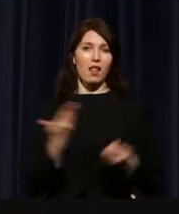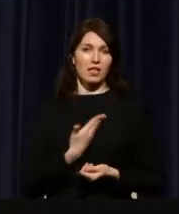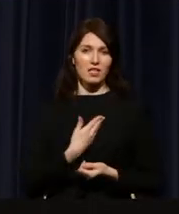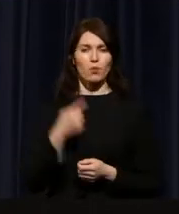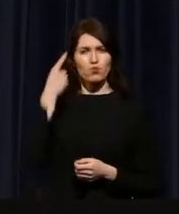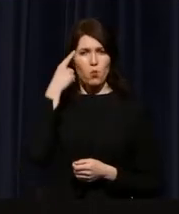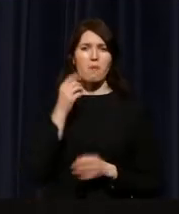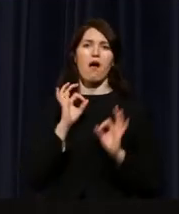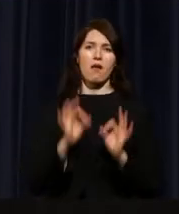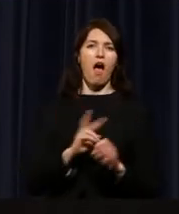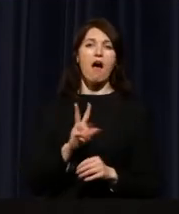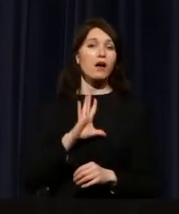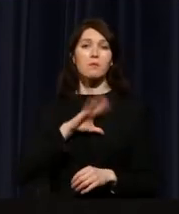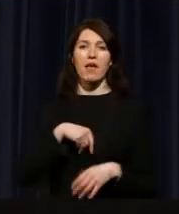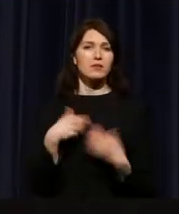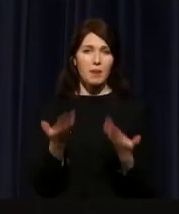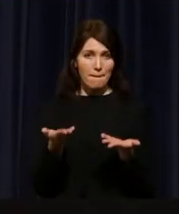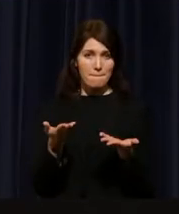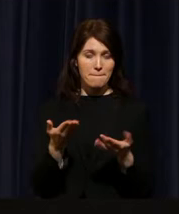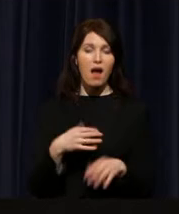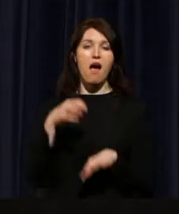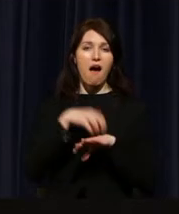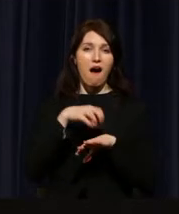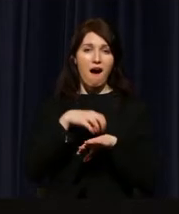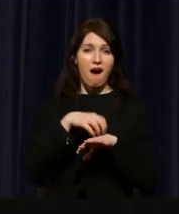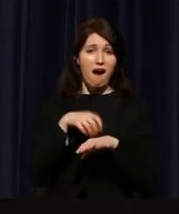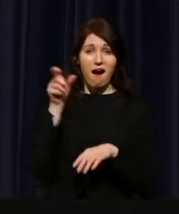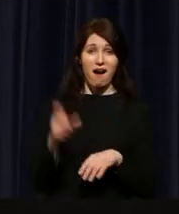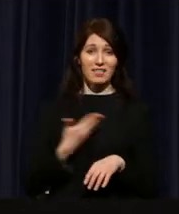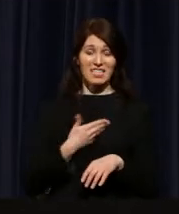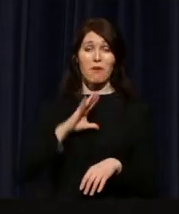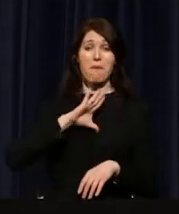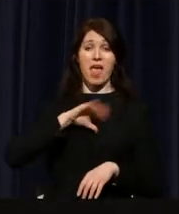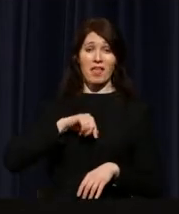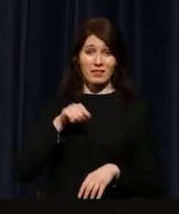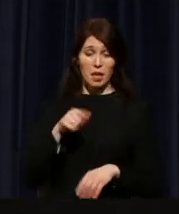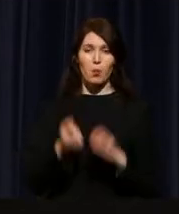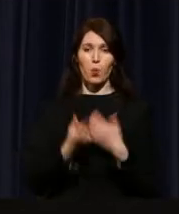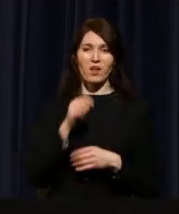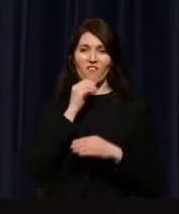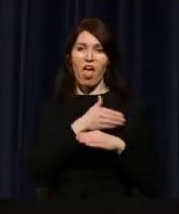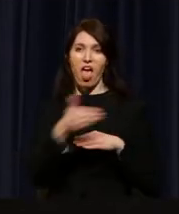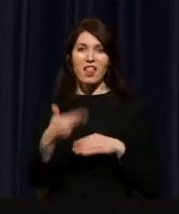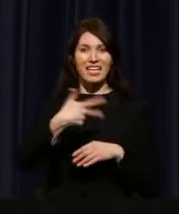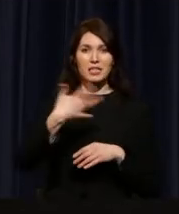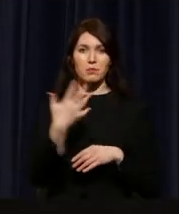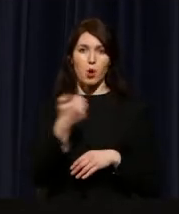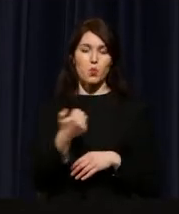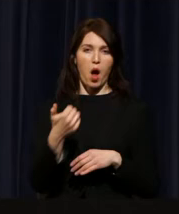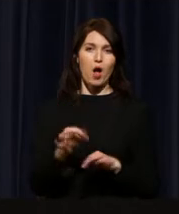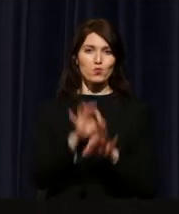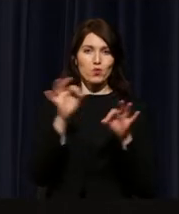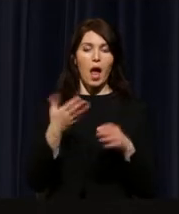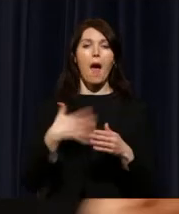nu jā, nu tad kas ir pēc tam? Nu, tad ārsta dzīvē tas pēc tam rodas daudz vēlāk, tas ir 35 gados, līdz ar to